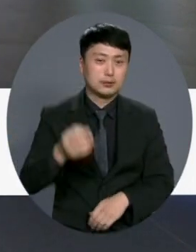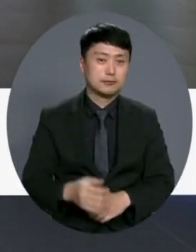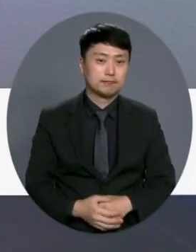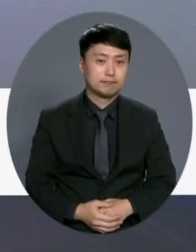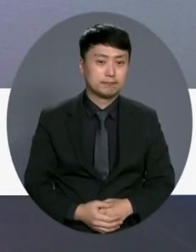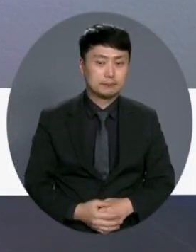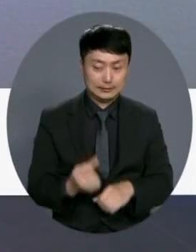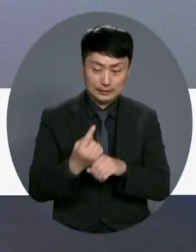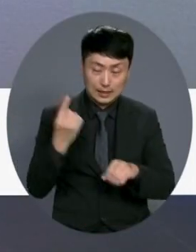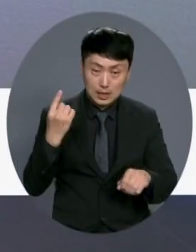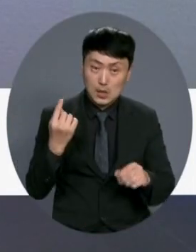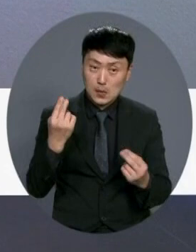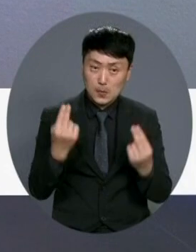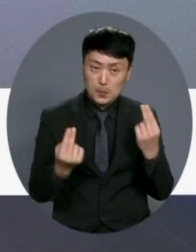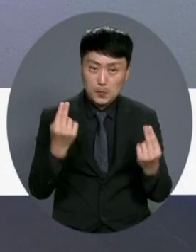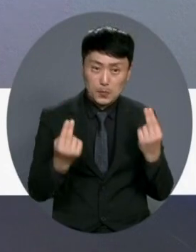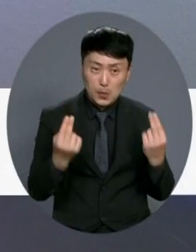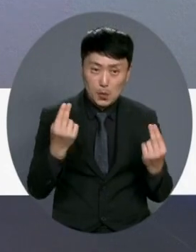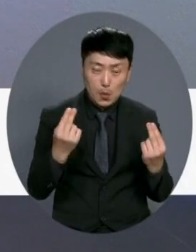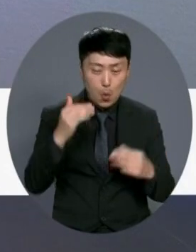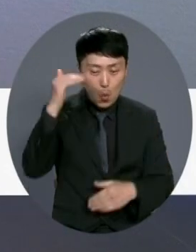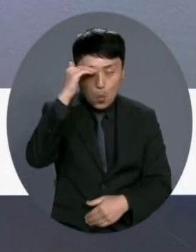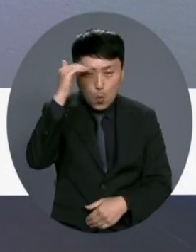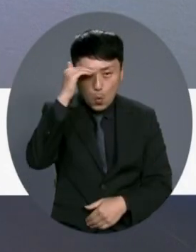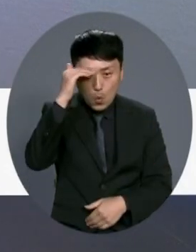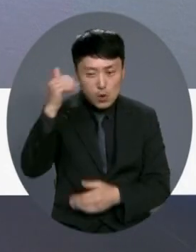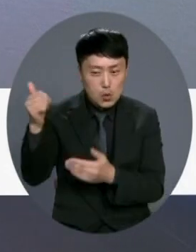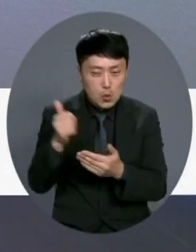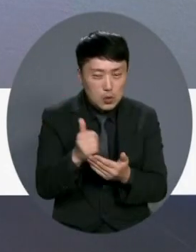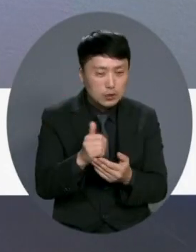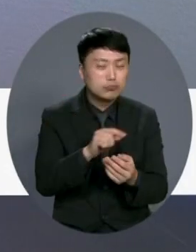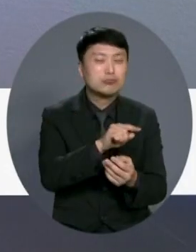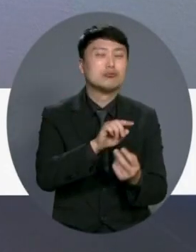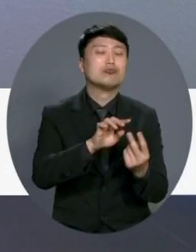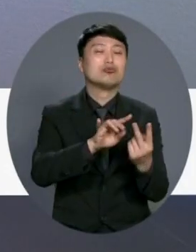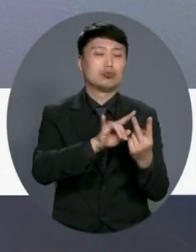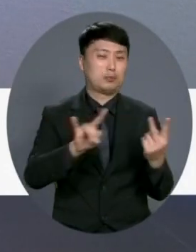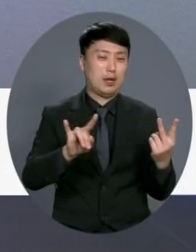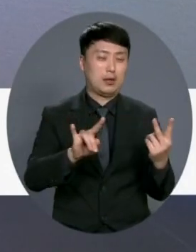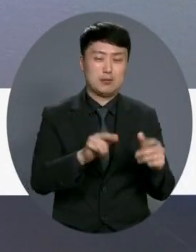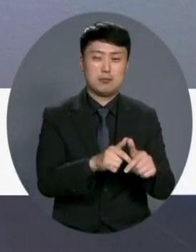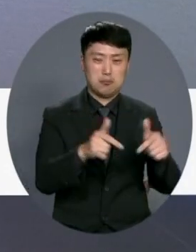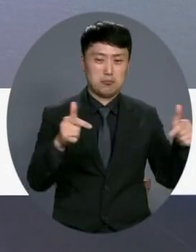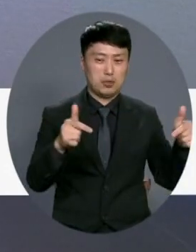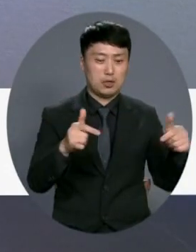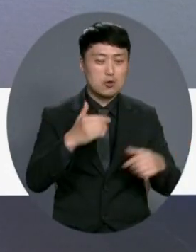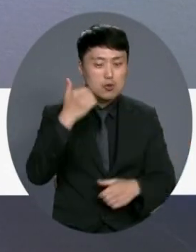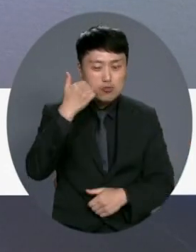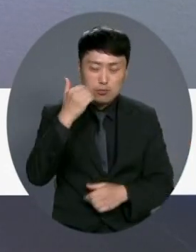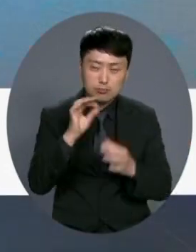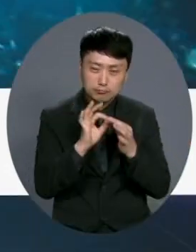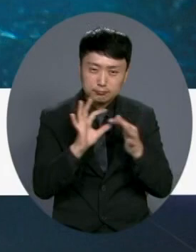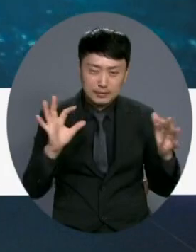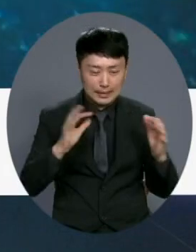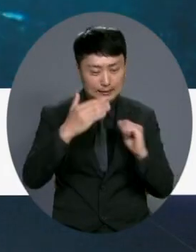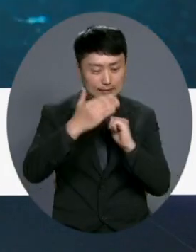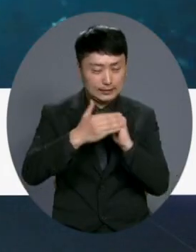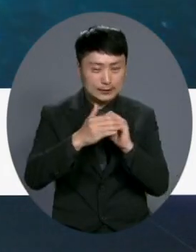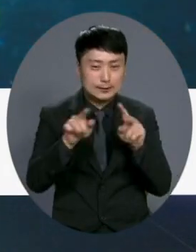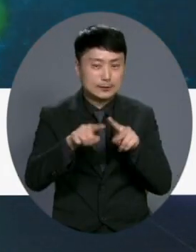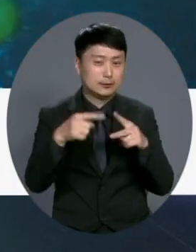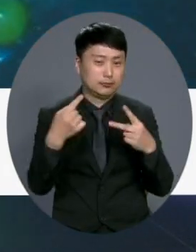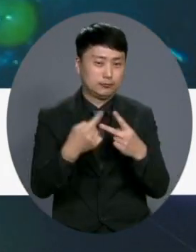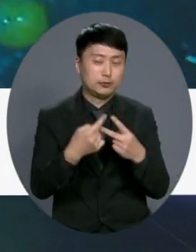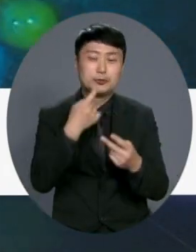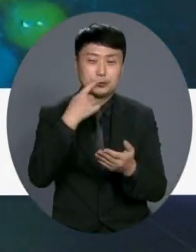추세대로라면 이전에 열렸던 비엔날레 관람객 수의 두 배를 넘어설 것으로 전망됩니다. 누구나 사진 작품을 이해하기 쉽게 기획한